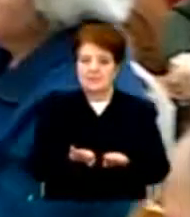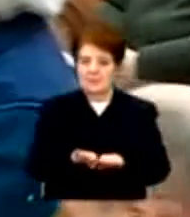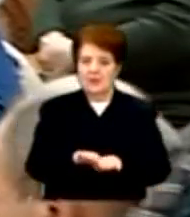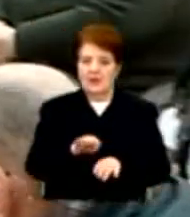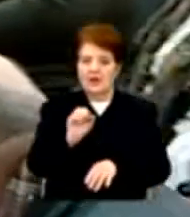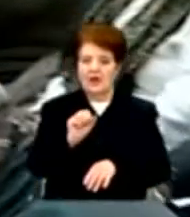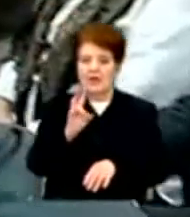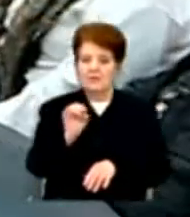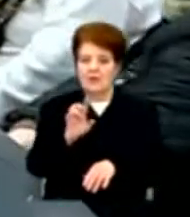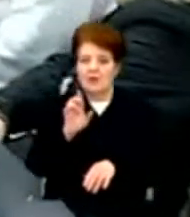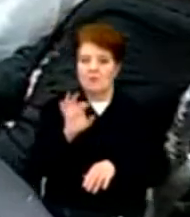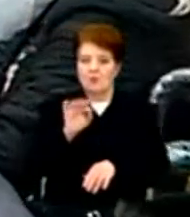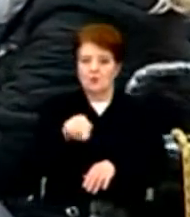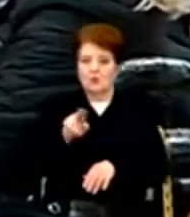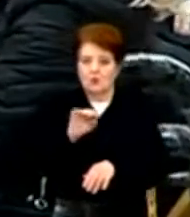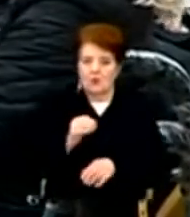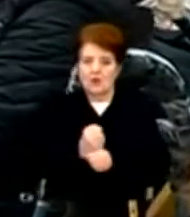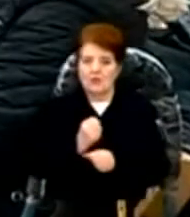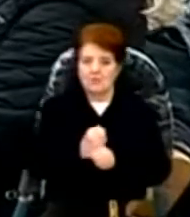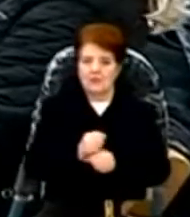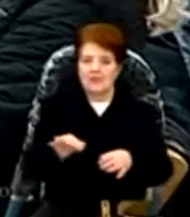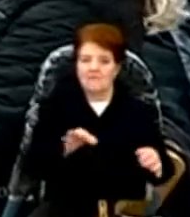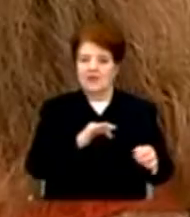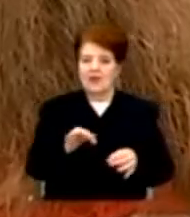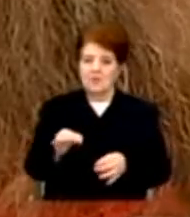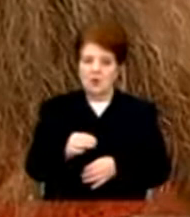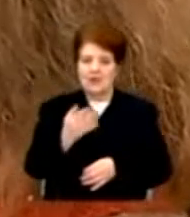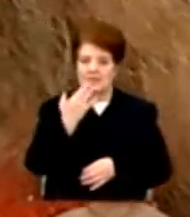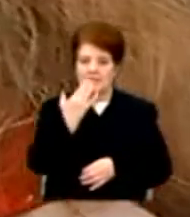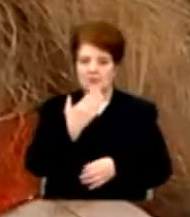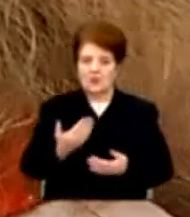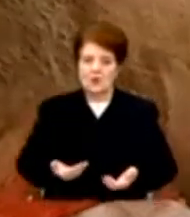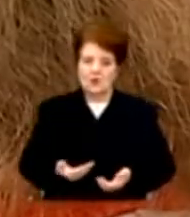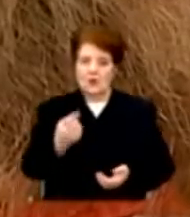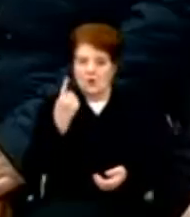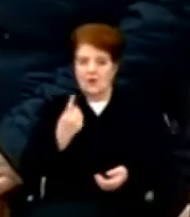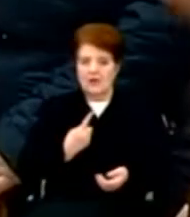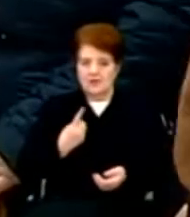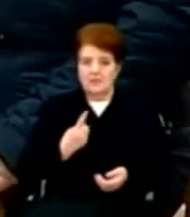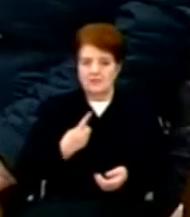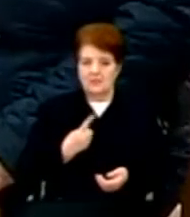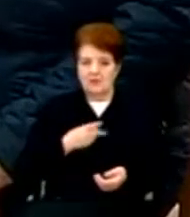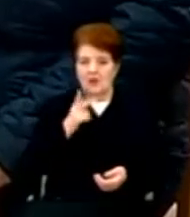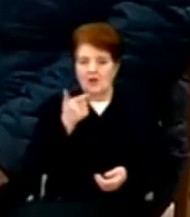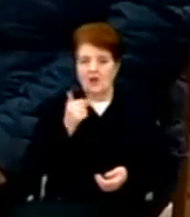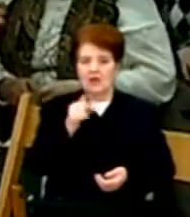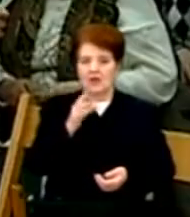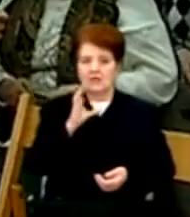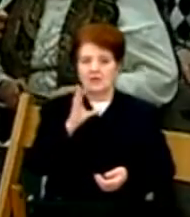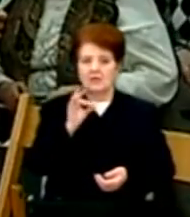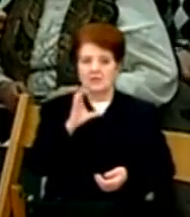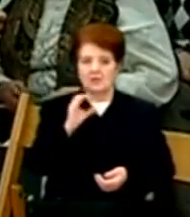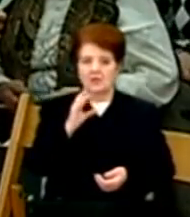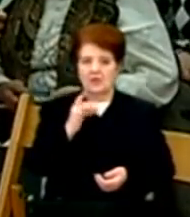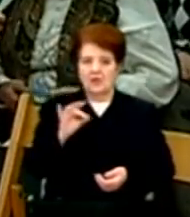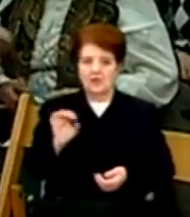Ana Bodrug. A muncit toată viața la Filarmonica Națională, iar acum locuiește de una singură într-o garsonieră din Chișinău. Luând